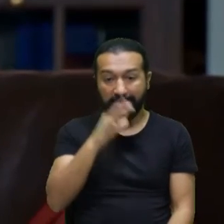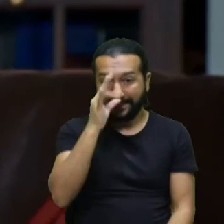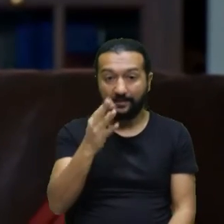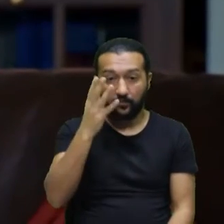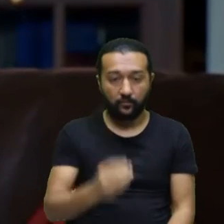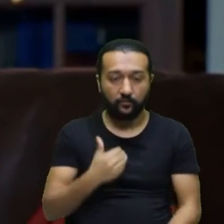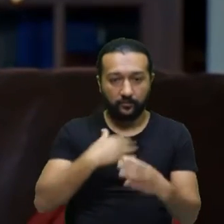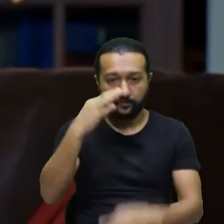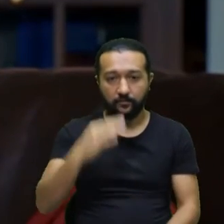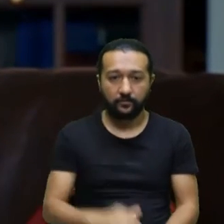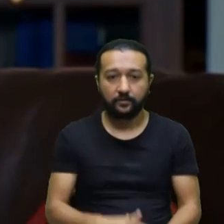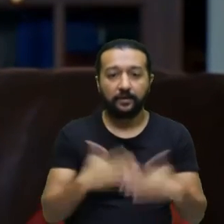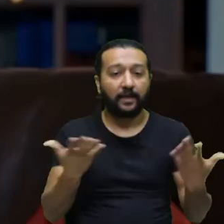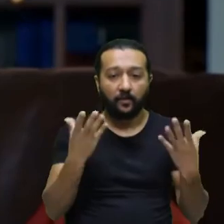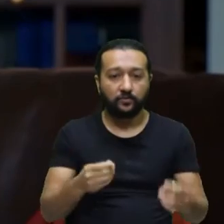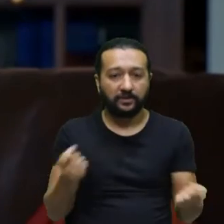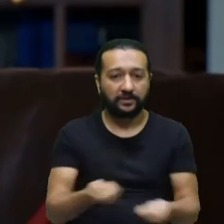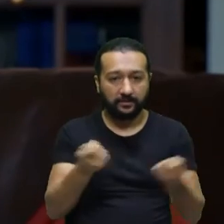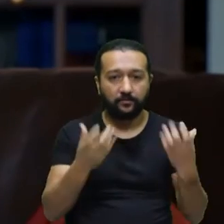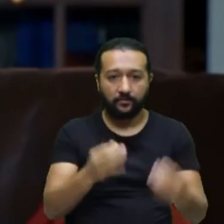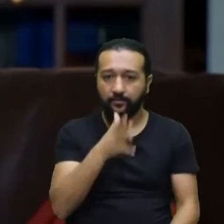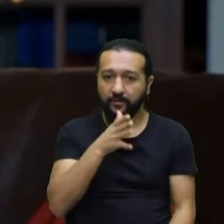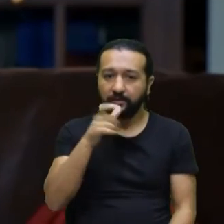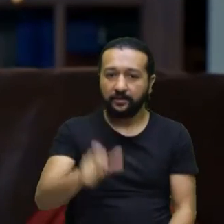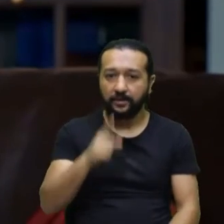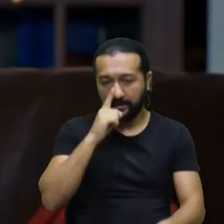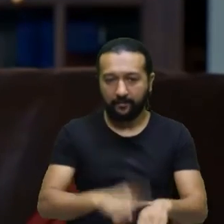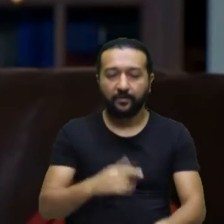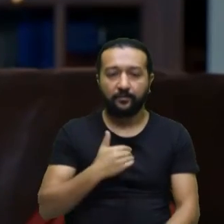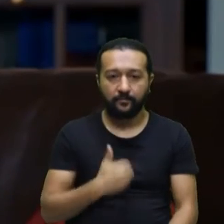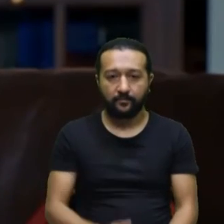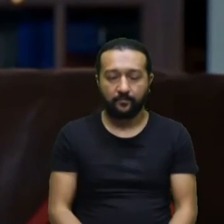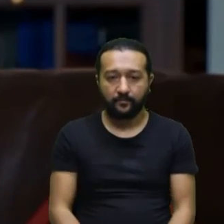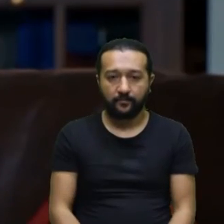Benim de kim olduğumu, ne üzerine çalıştığımı bildiğinden eminim.